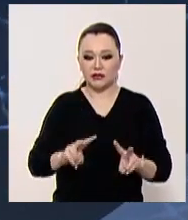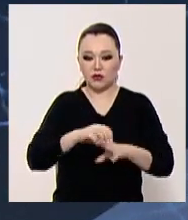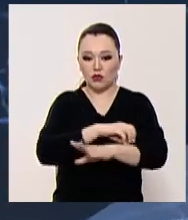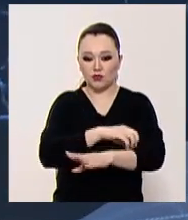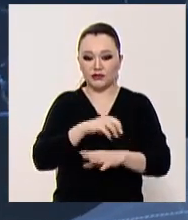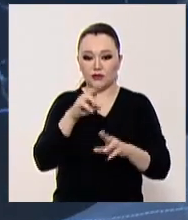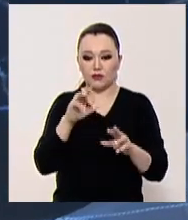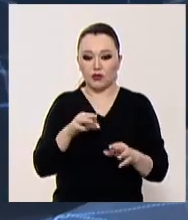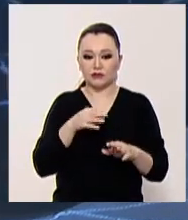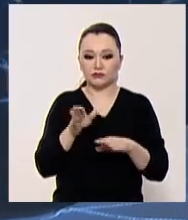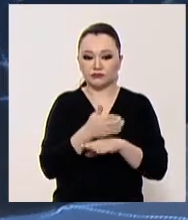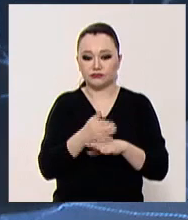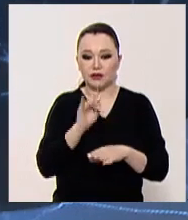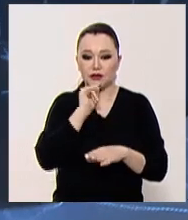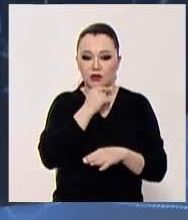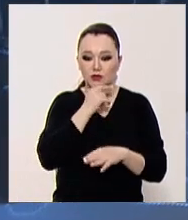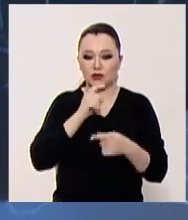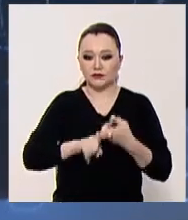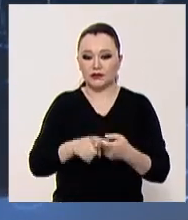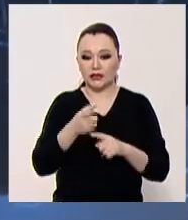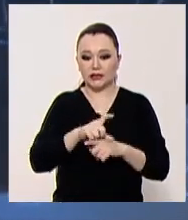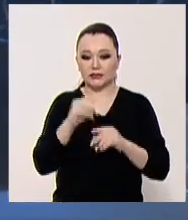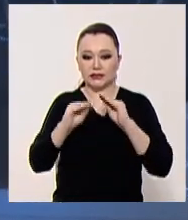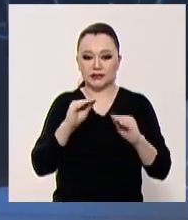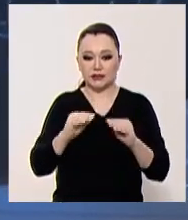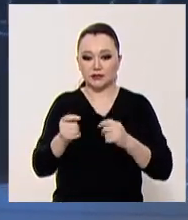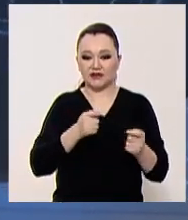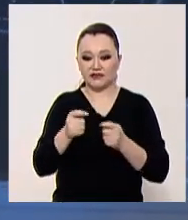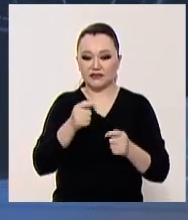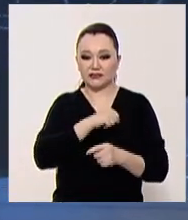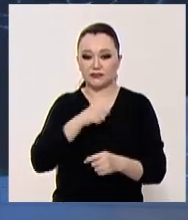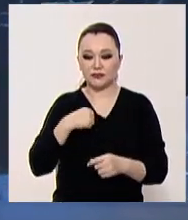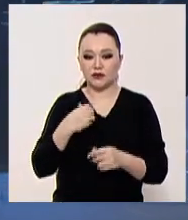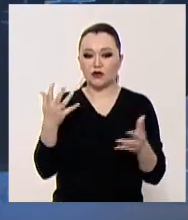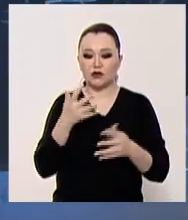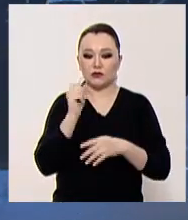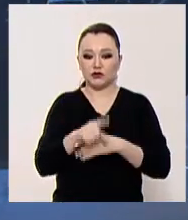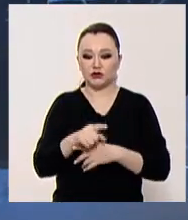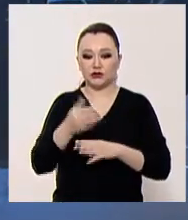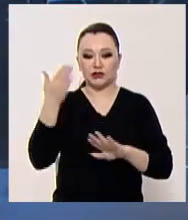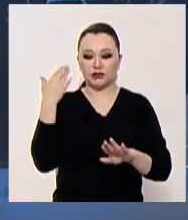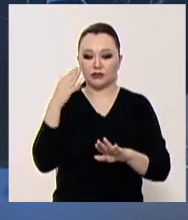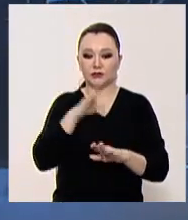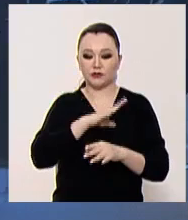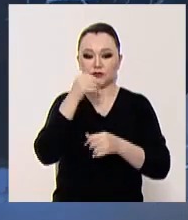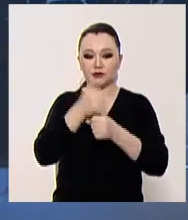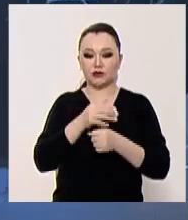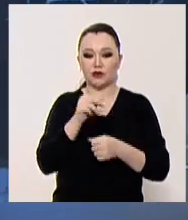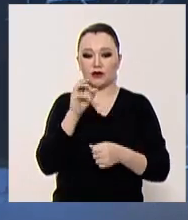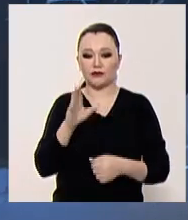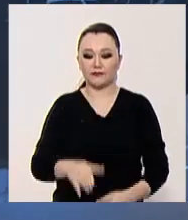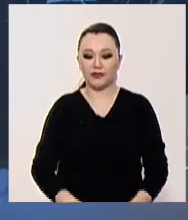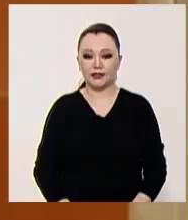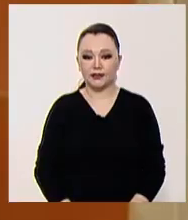по демонополизации экономики. Сегодня ее создали при правительстве. Такое поручение ранее дал президент Касым-Жомарт